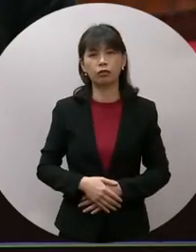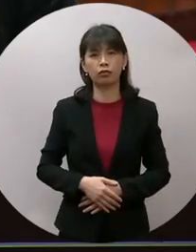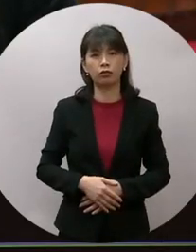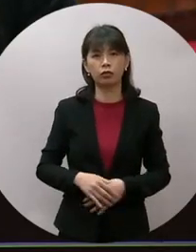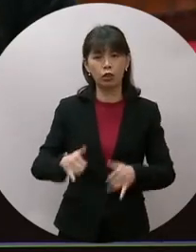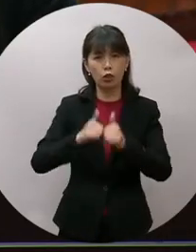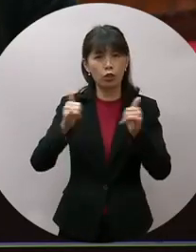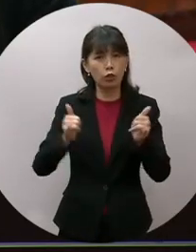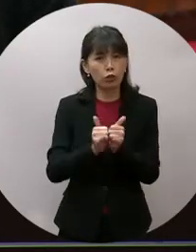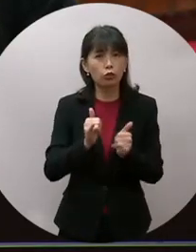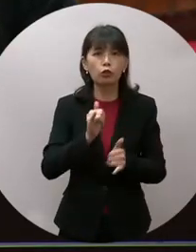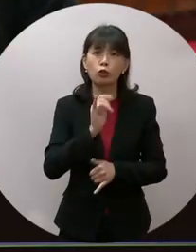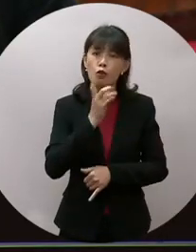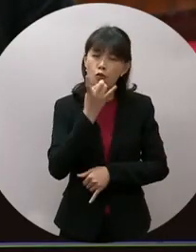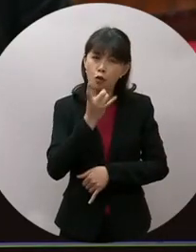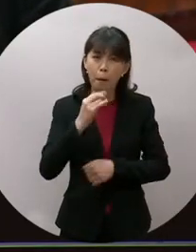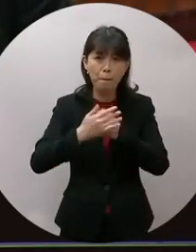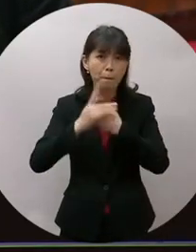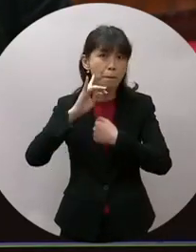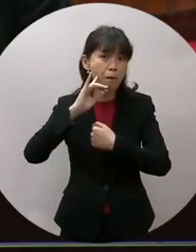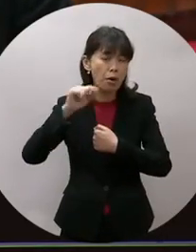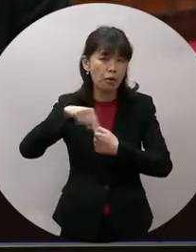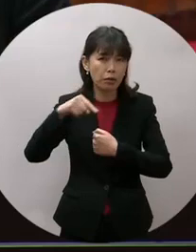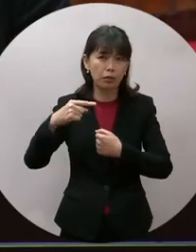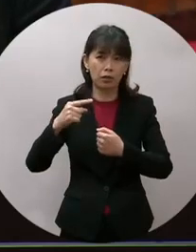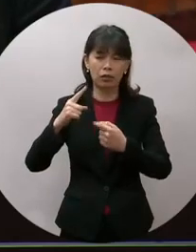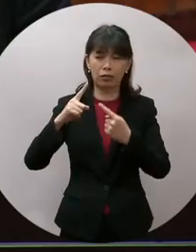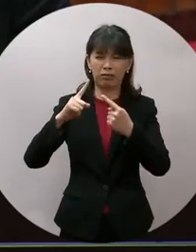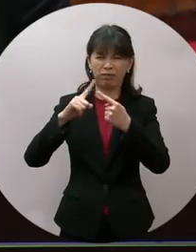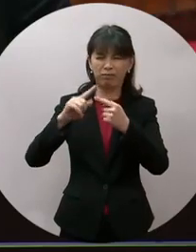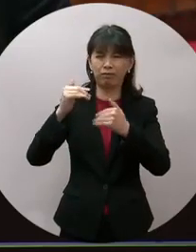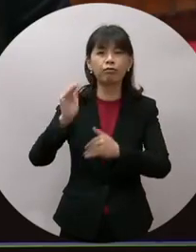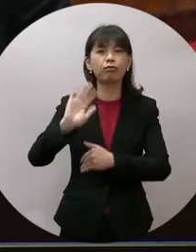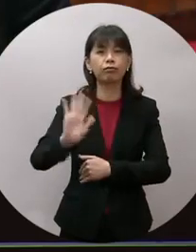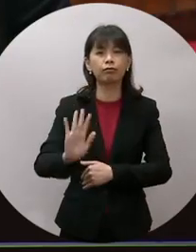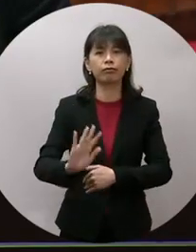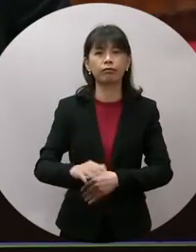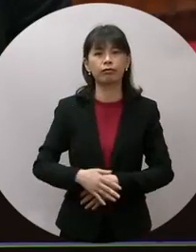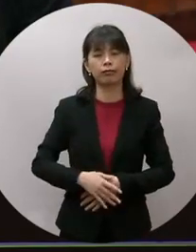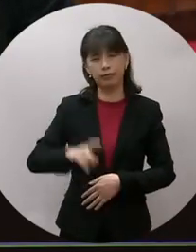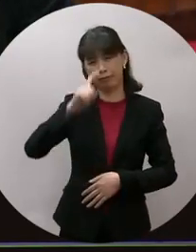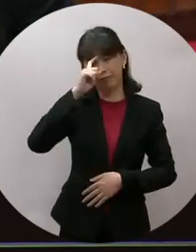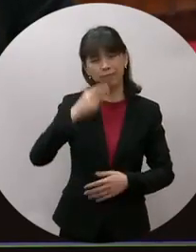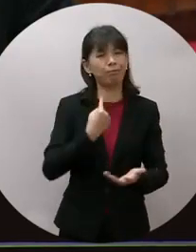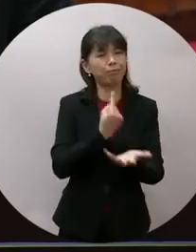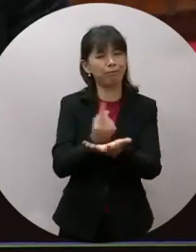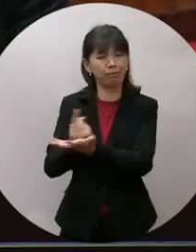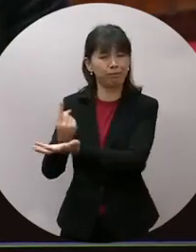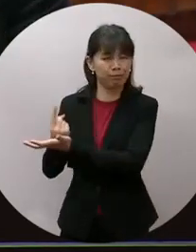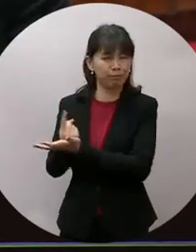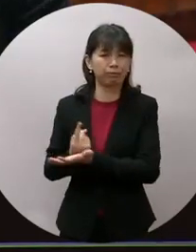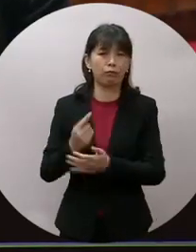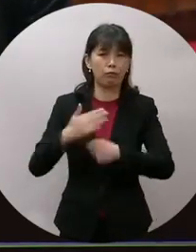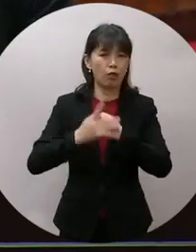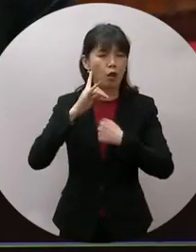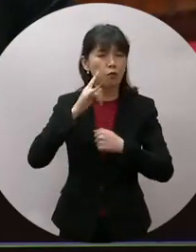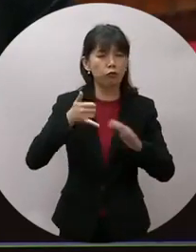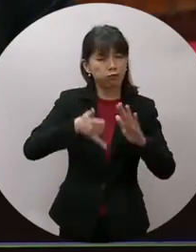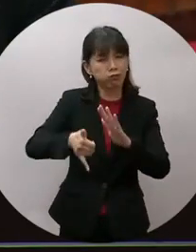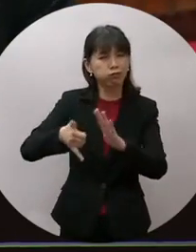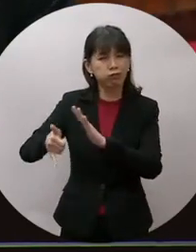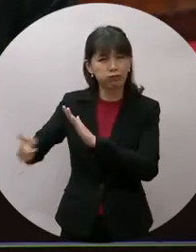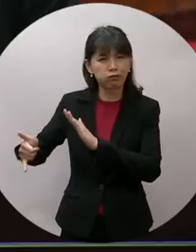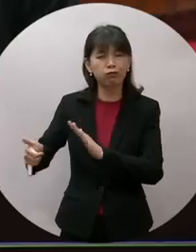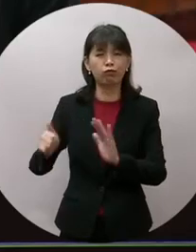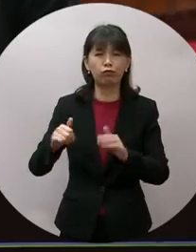限制的，让所有有意愿参与的家庭都可以一起的来做。我想这个部分是我很在意的